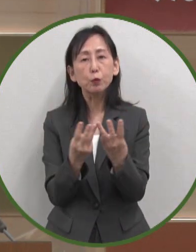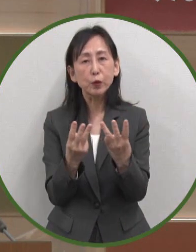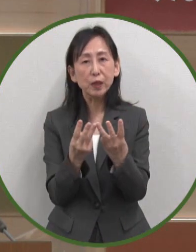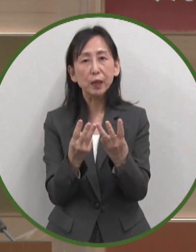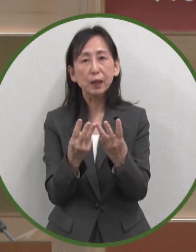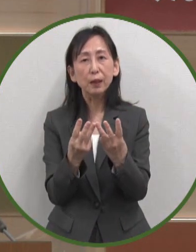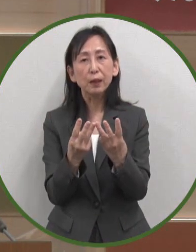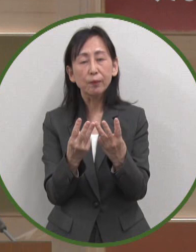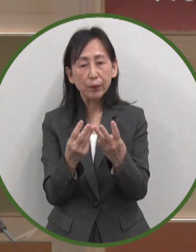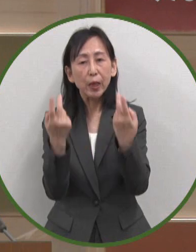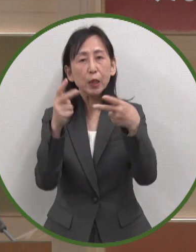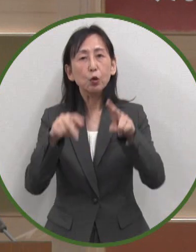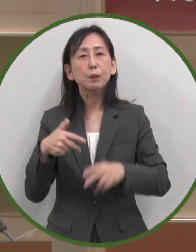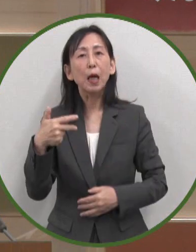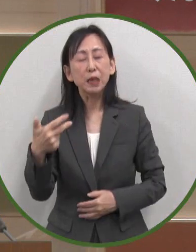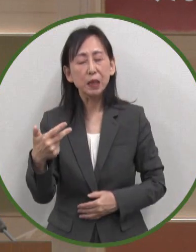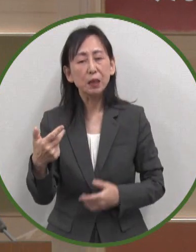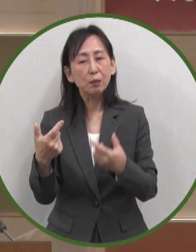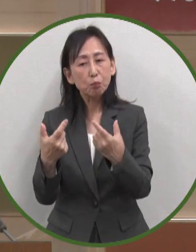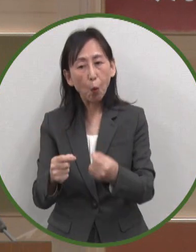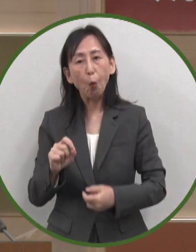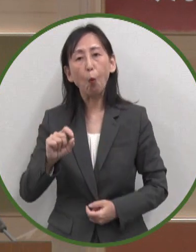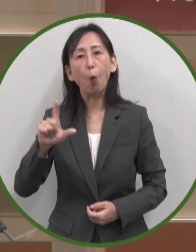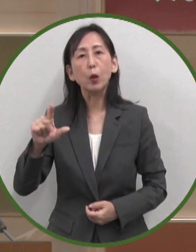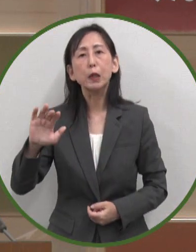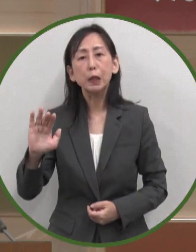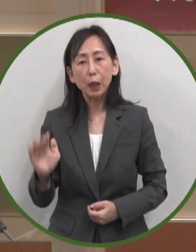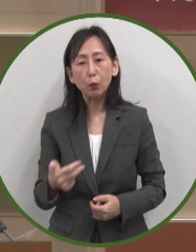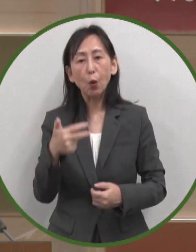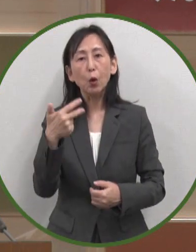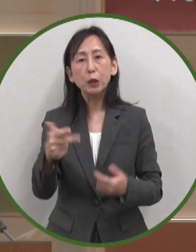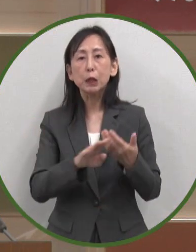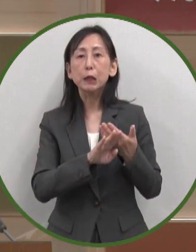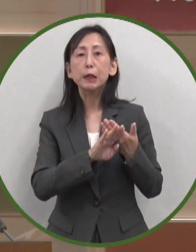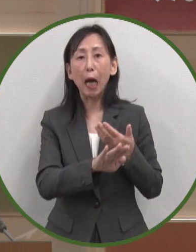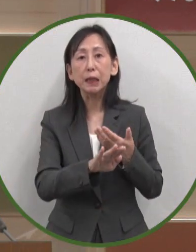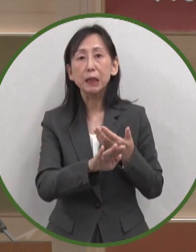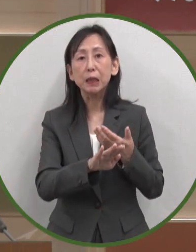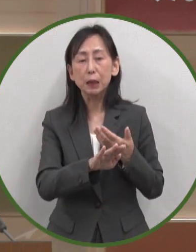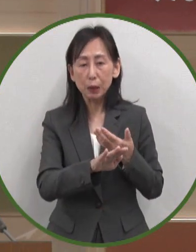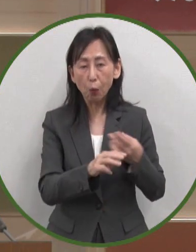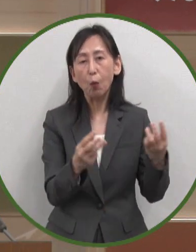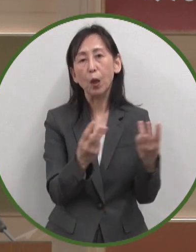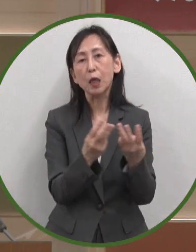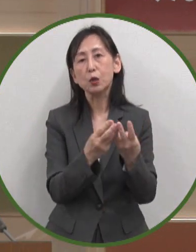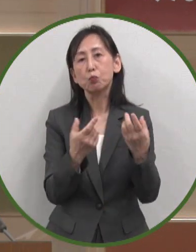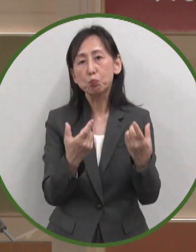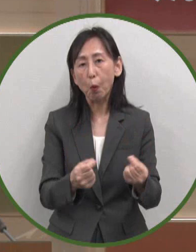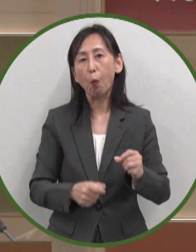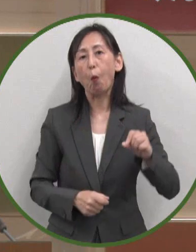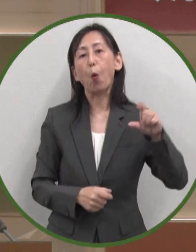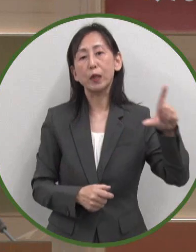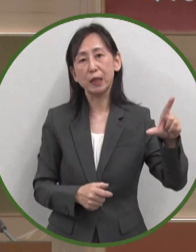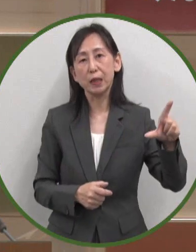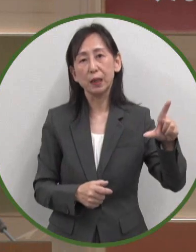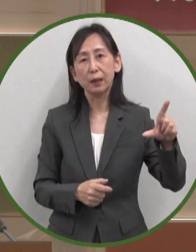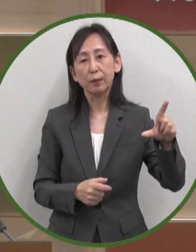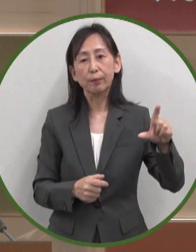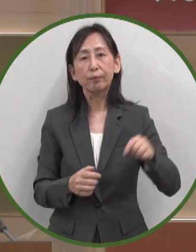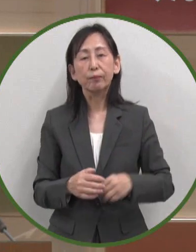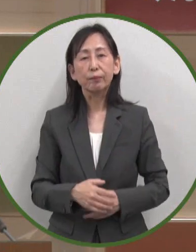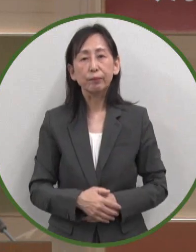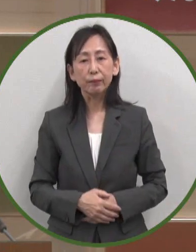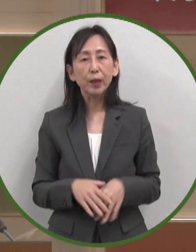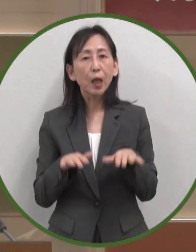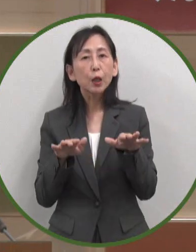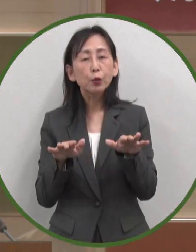ては広島市も多いんですけども、広島市外がちょっと多くてですね、かなり数を増やしている